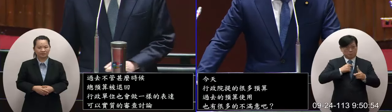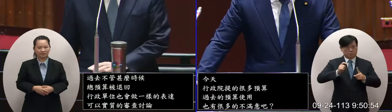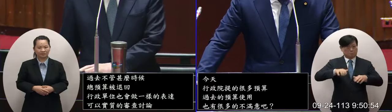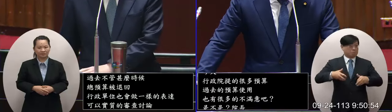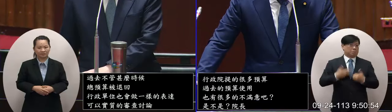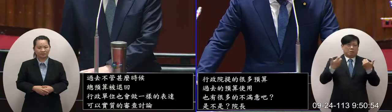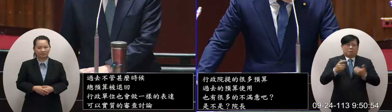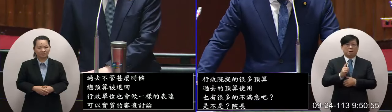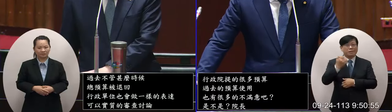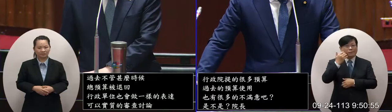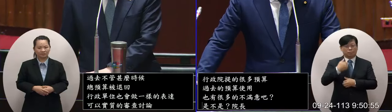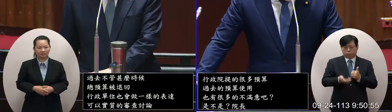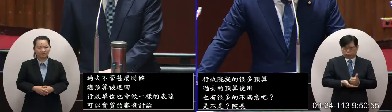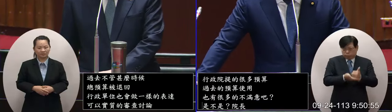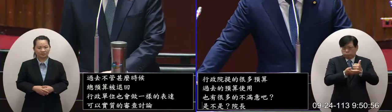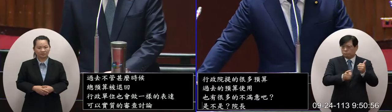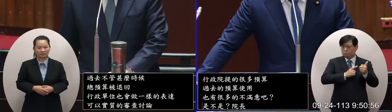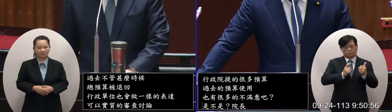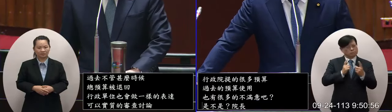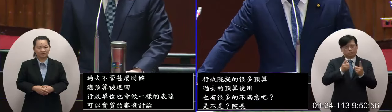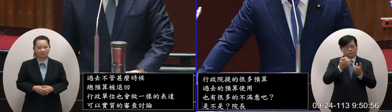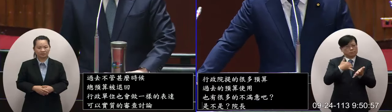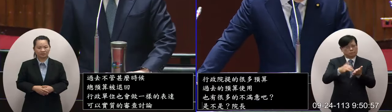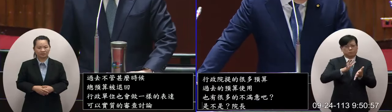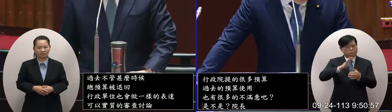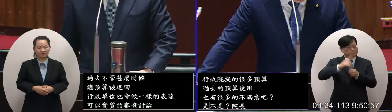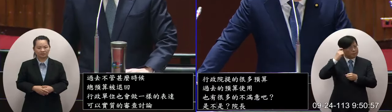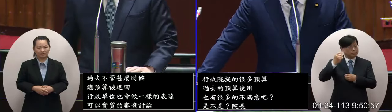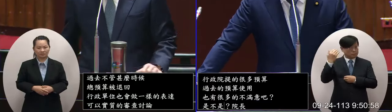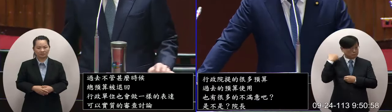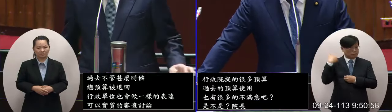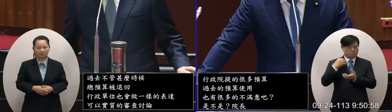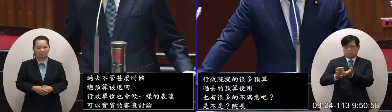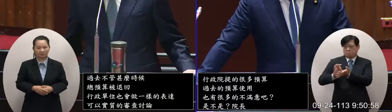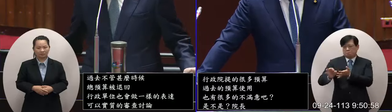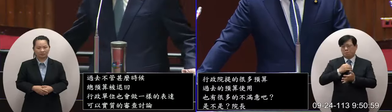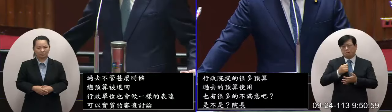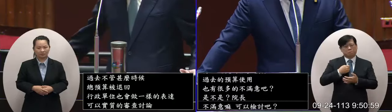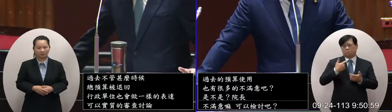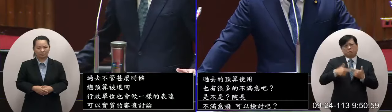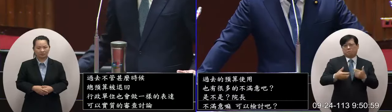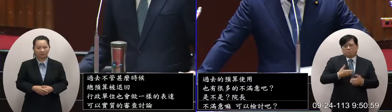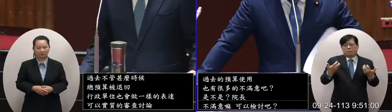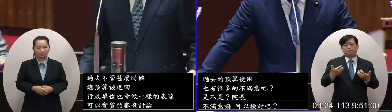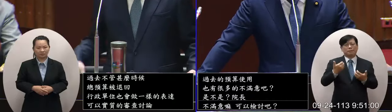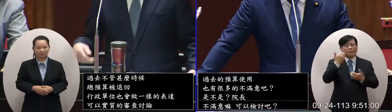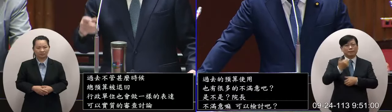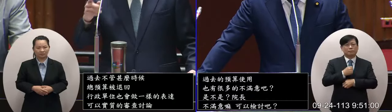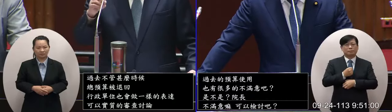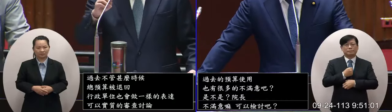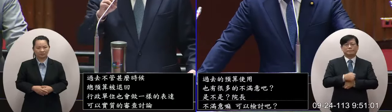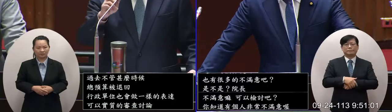意哦。我很尊敬他，他超级不满意，他对民进党过去预算执行做法很不满意哦。你知道是谁吗？